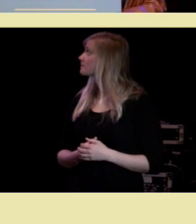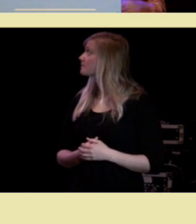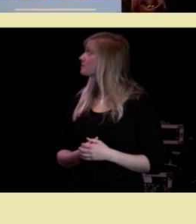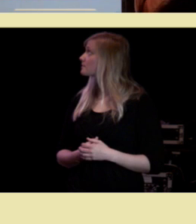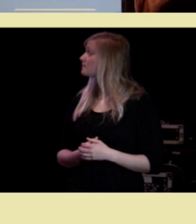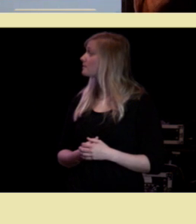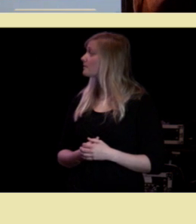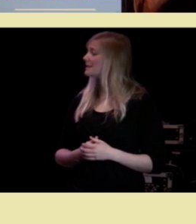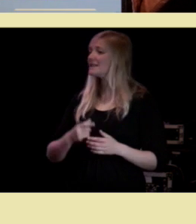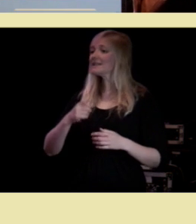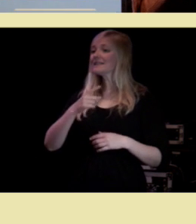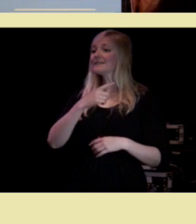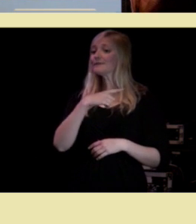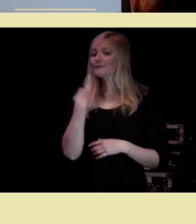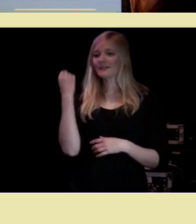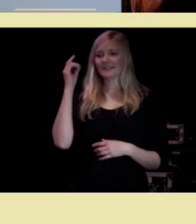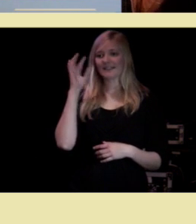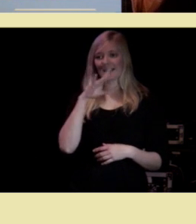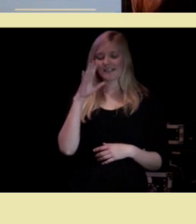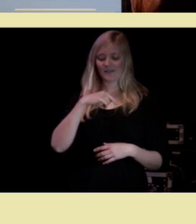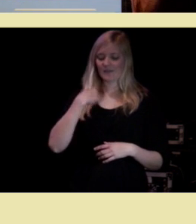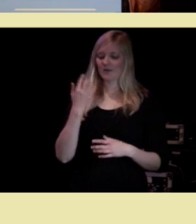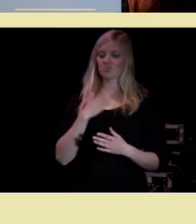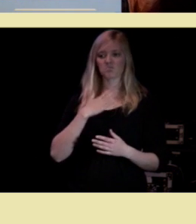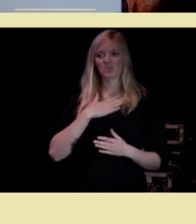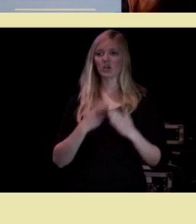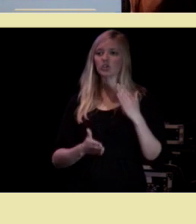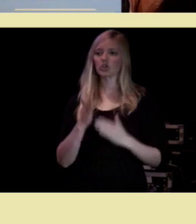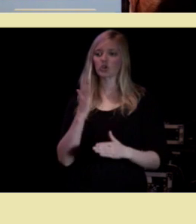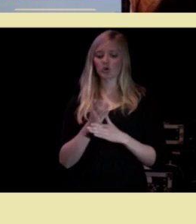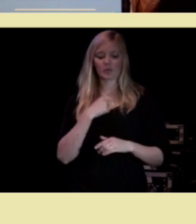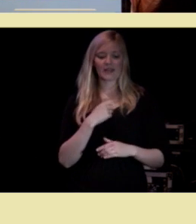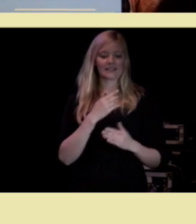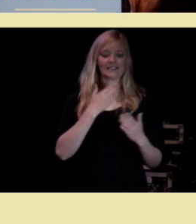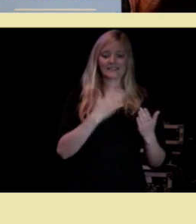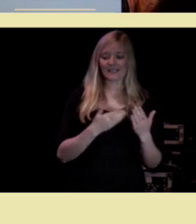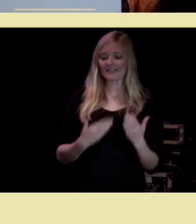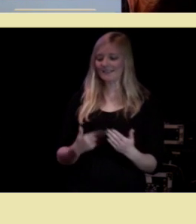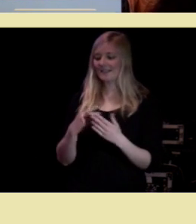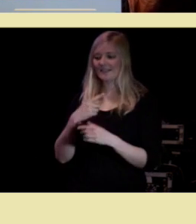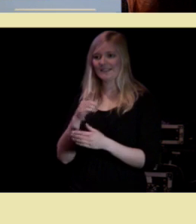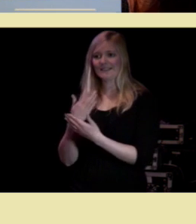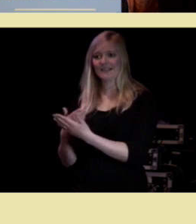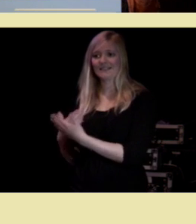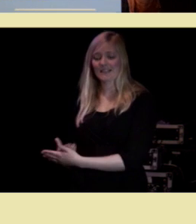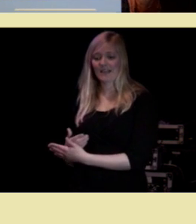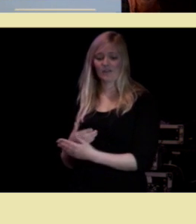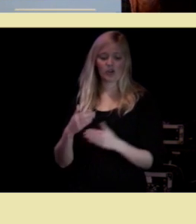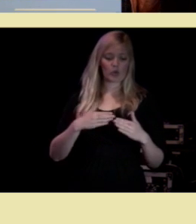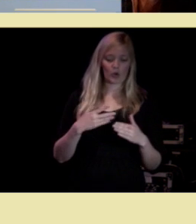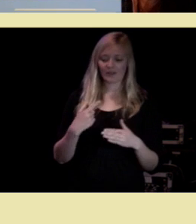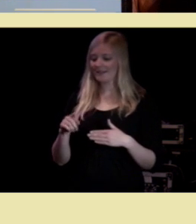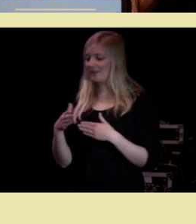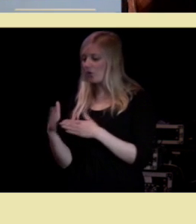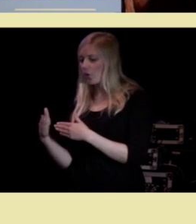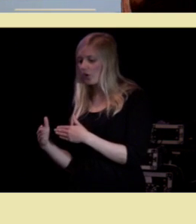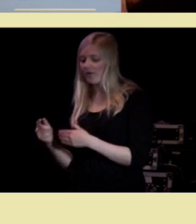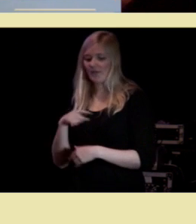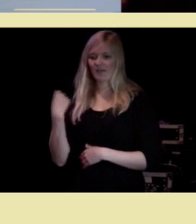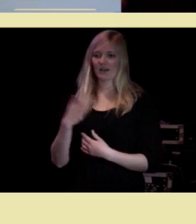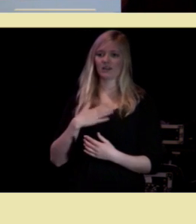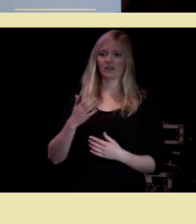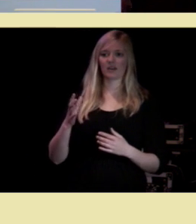Så vi tenkte, ikke sant, vi ville ha slutt på denne fra tjeneste til tjeneste, fra dør til dør. Vi vil at fagfolk skal ta et felles